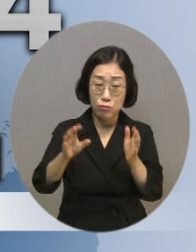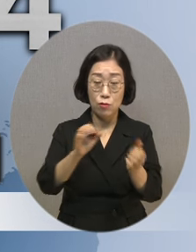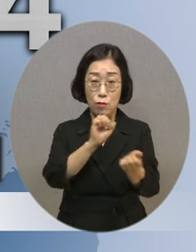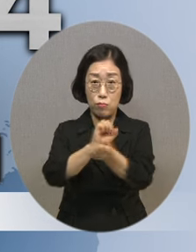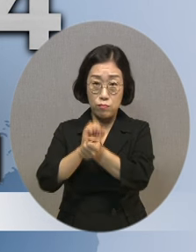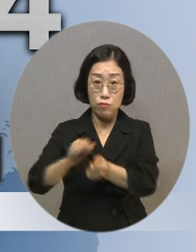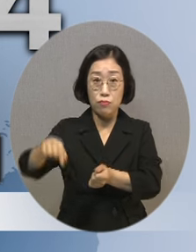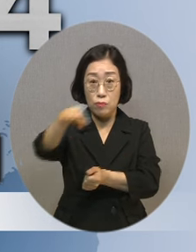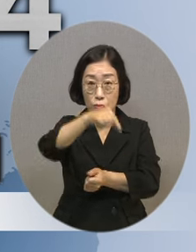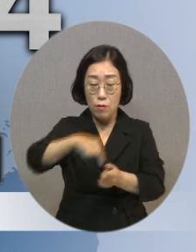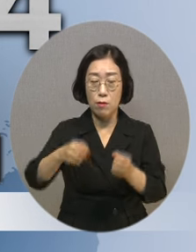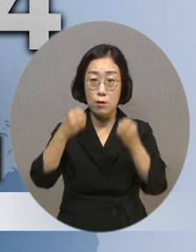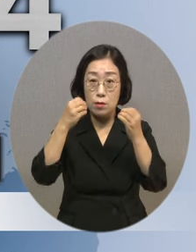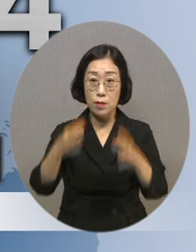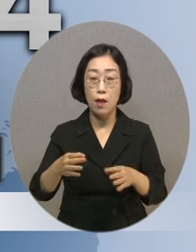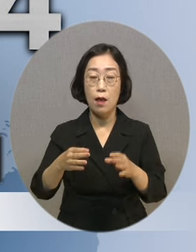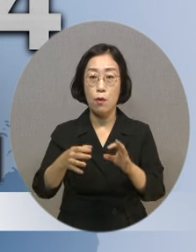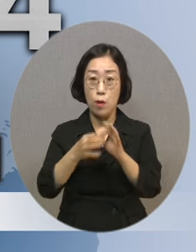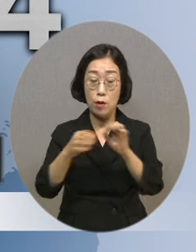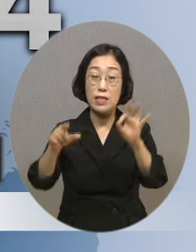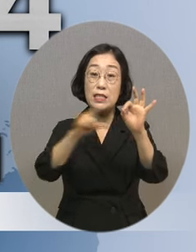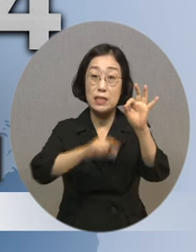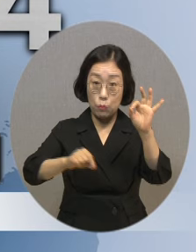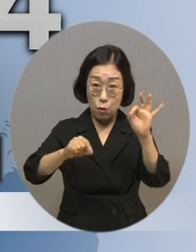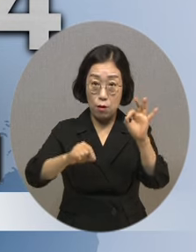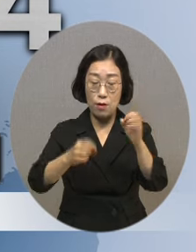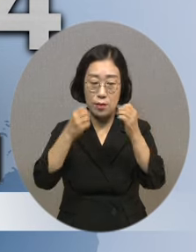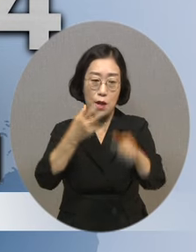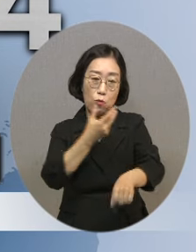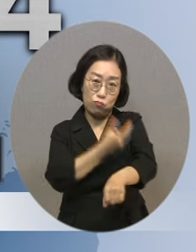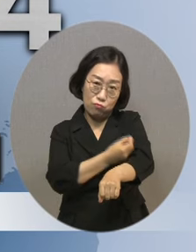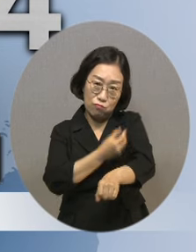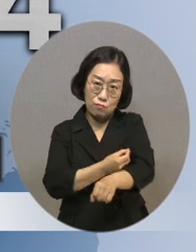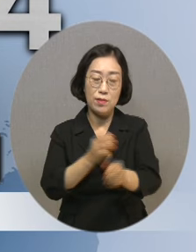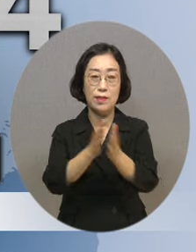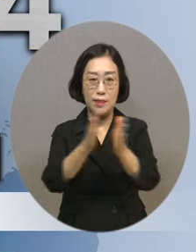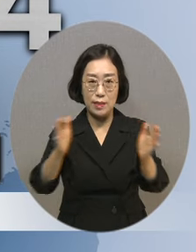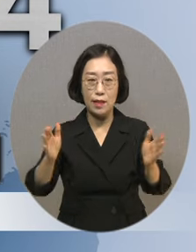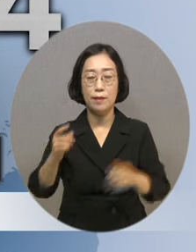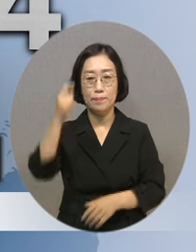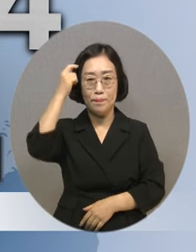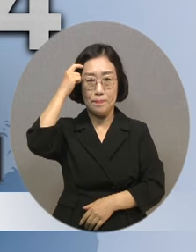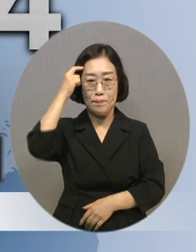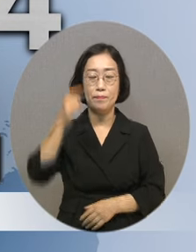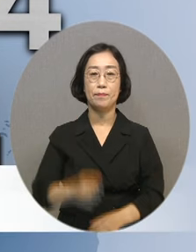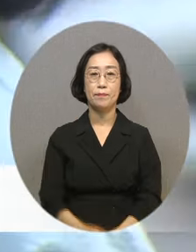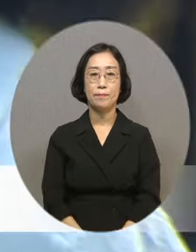백신을 도입해 10월부터 접종을 시작한다는 계획입니다. 정유정 기자입니다.